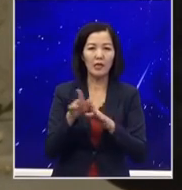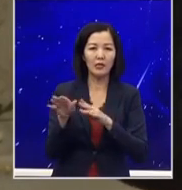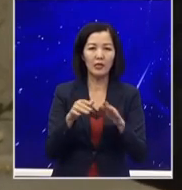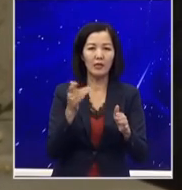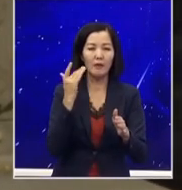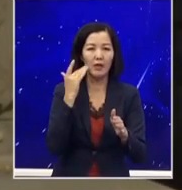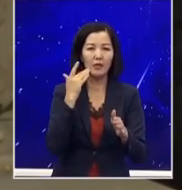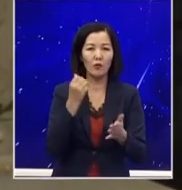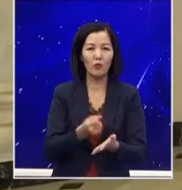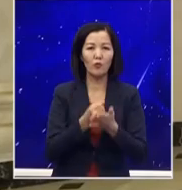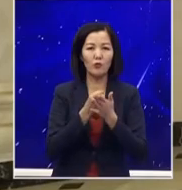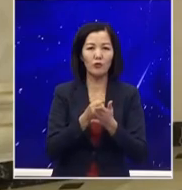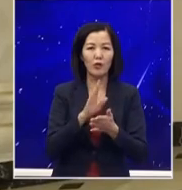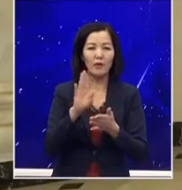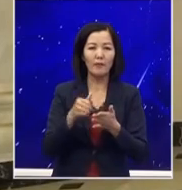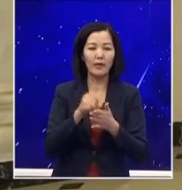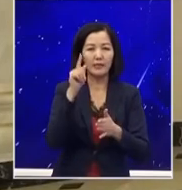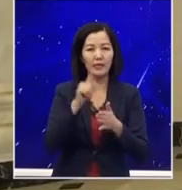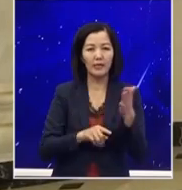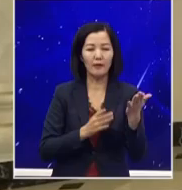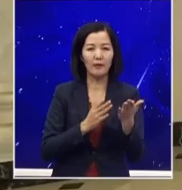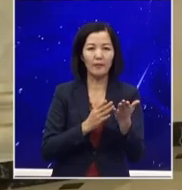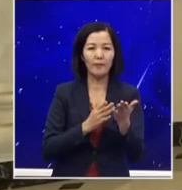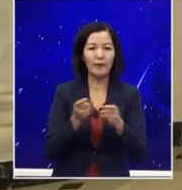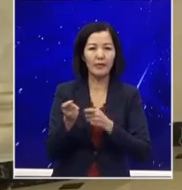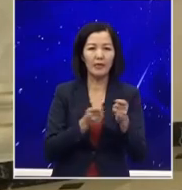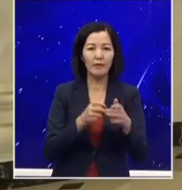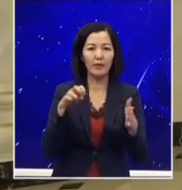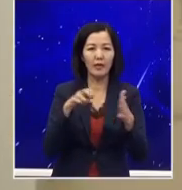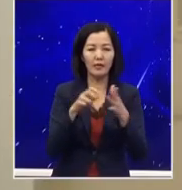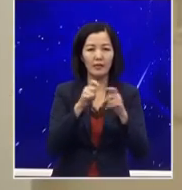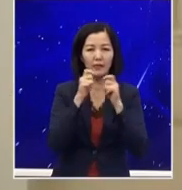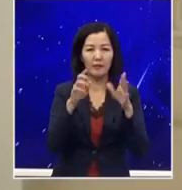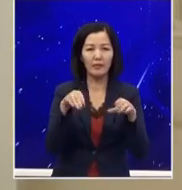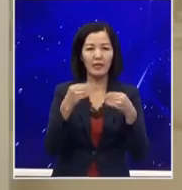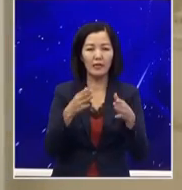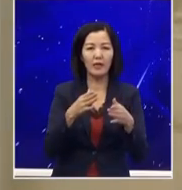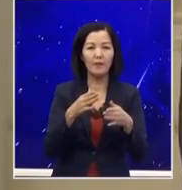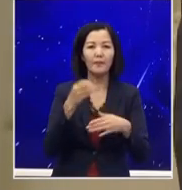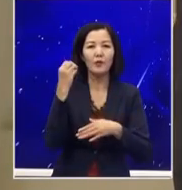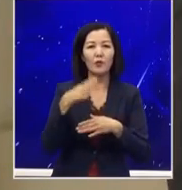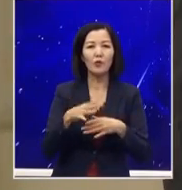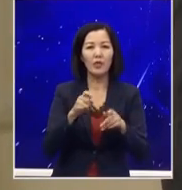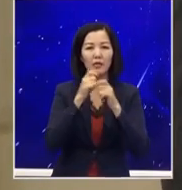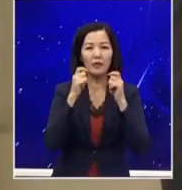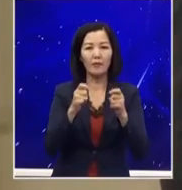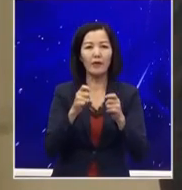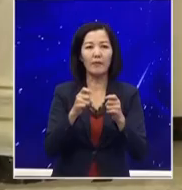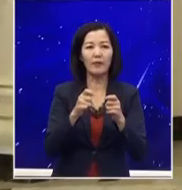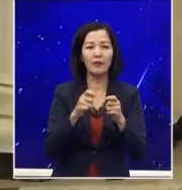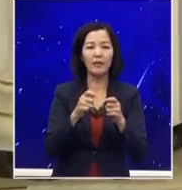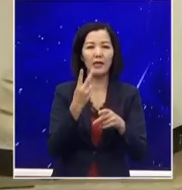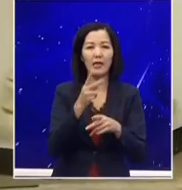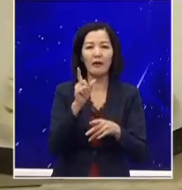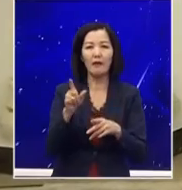шараларға әрдайым қолдау білдірген үшін бас діни басқарманың алғыс хаттары табыс етілді. Орталықтың марапатына өңірдің